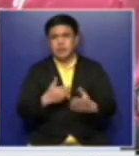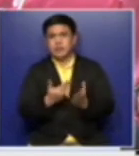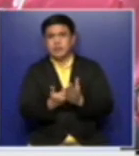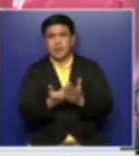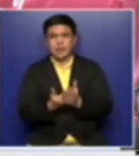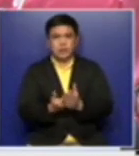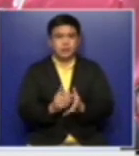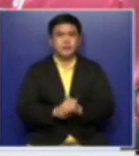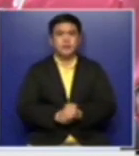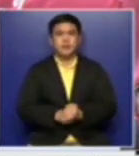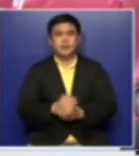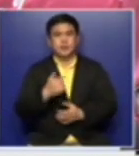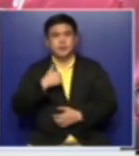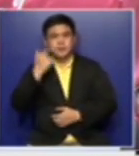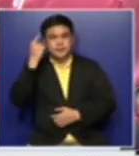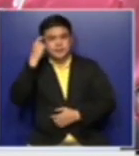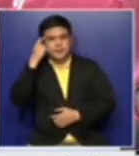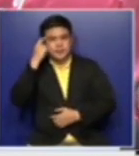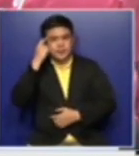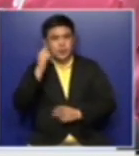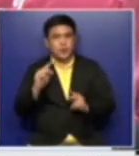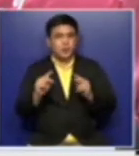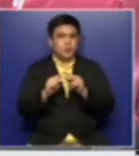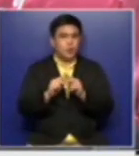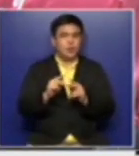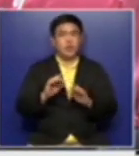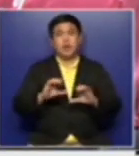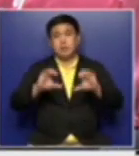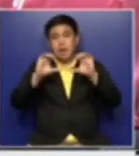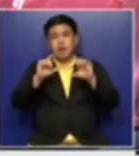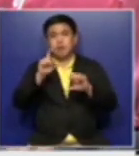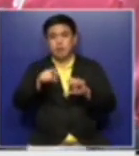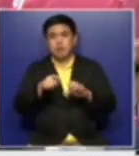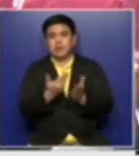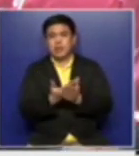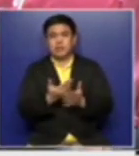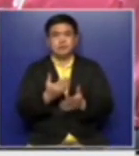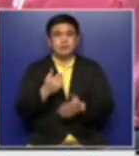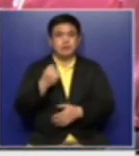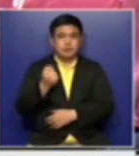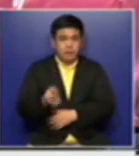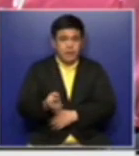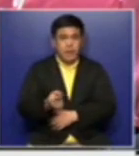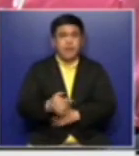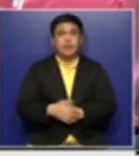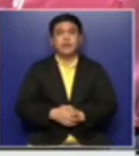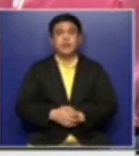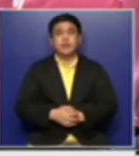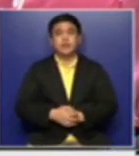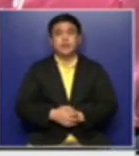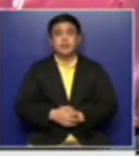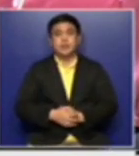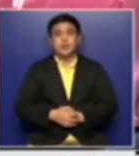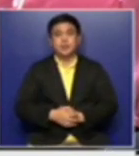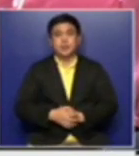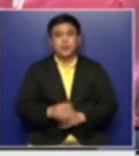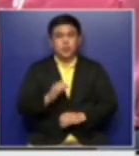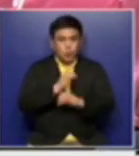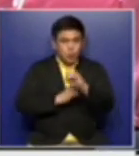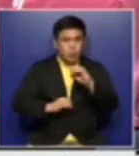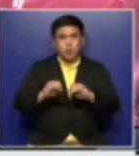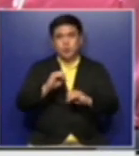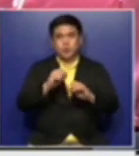ลฉะนั้นรัฐบาลกระทรวงทบวงกรมต่างๆจะต้องใช้จ่ายเงินงบประมาณให้เกิดประโยชน์สูงสุดโปร่งใสตรวจสอบ